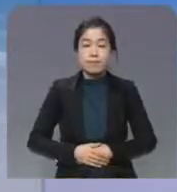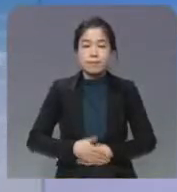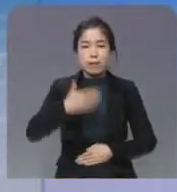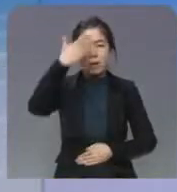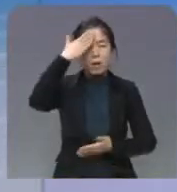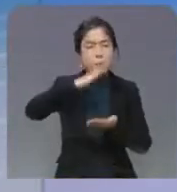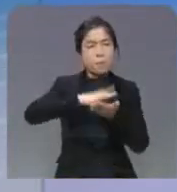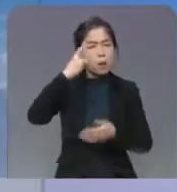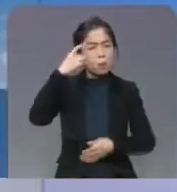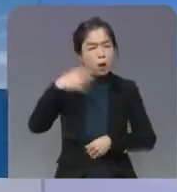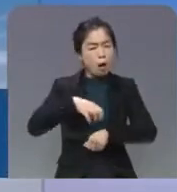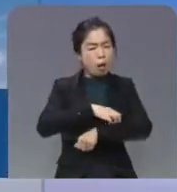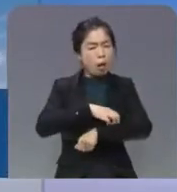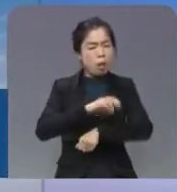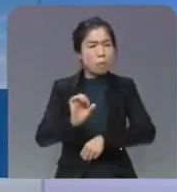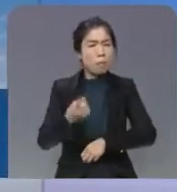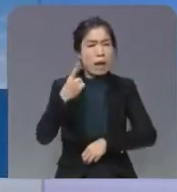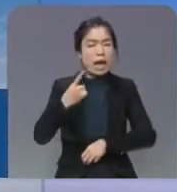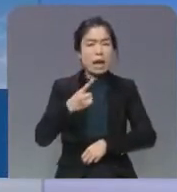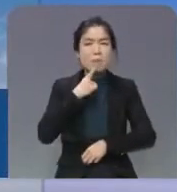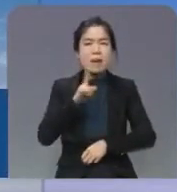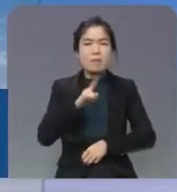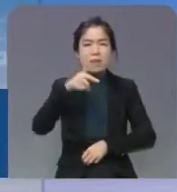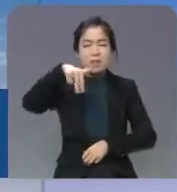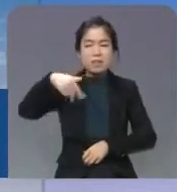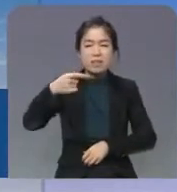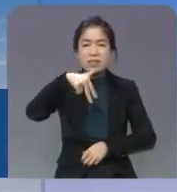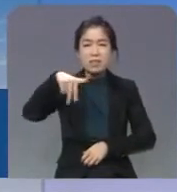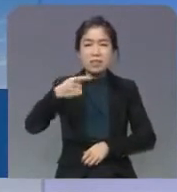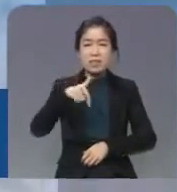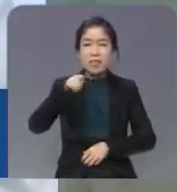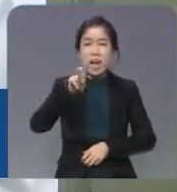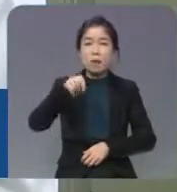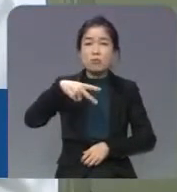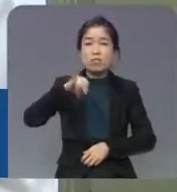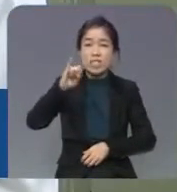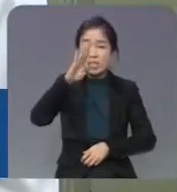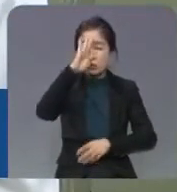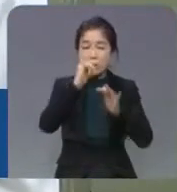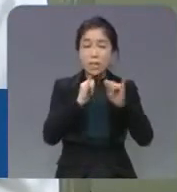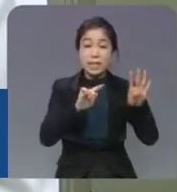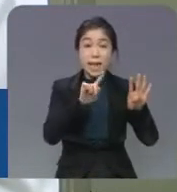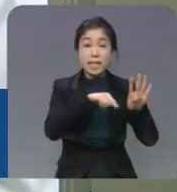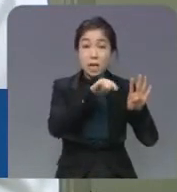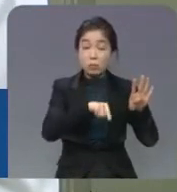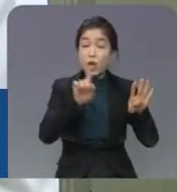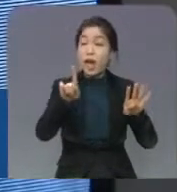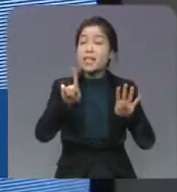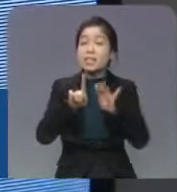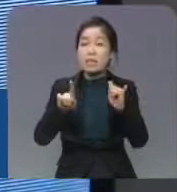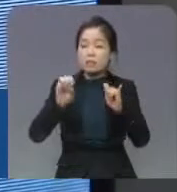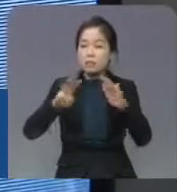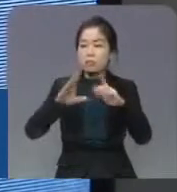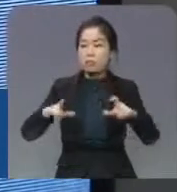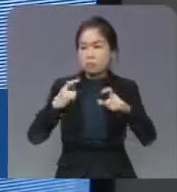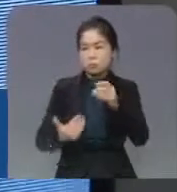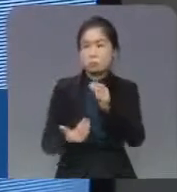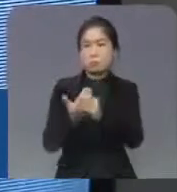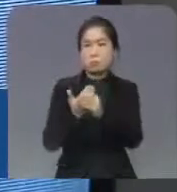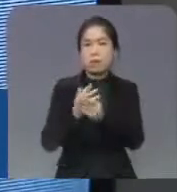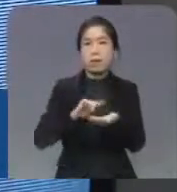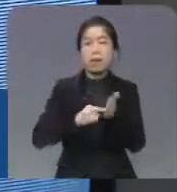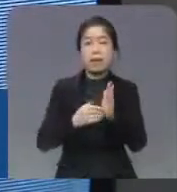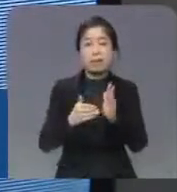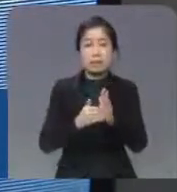발열과 두통, 피부 발진을 일으키는 일명 찌찌가무시증 환자 4명 가운데 1명이 광주 전남에서 발생한 것으로